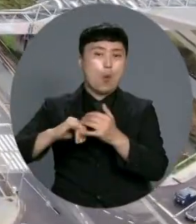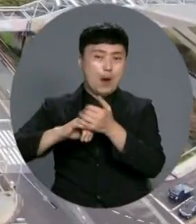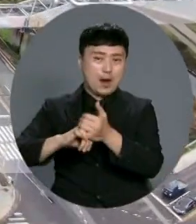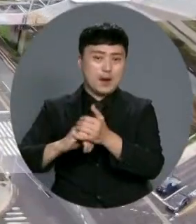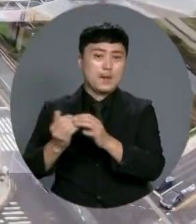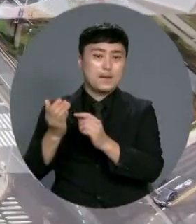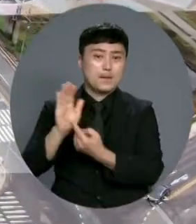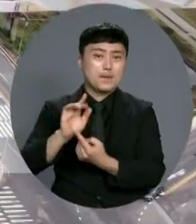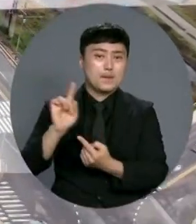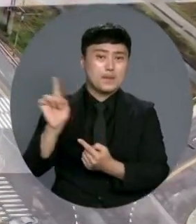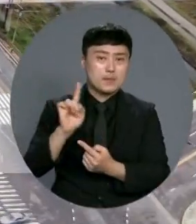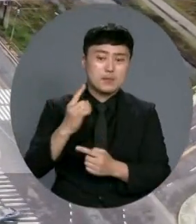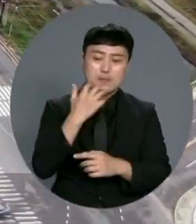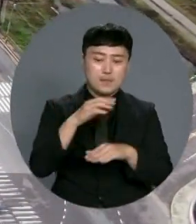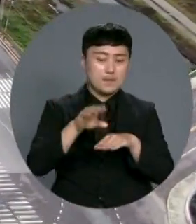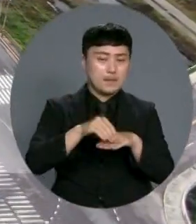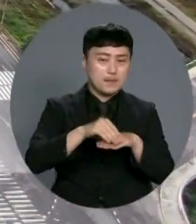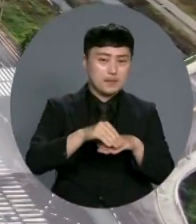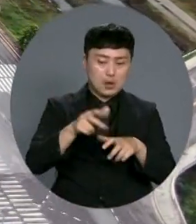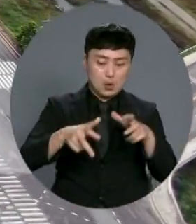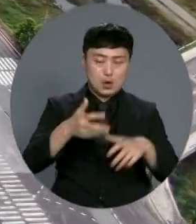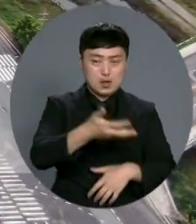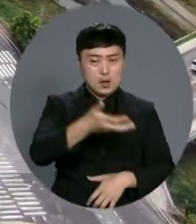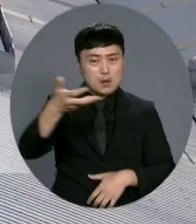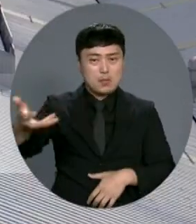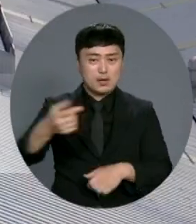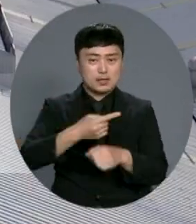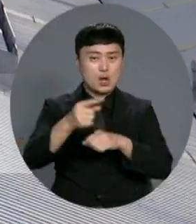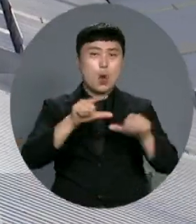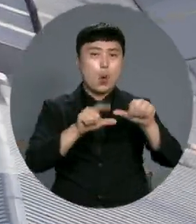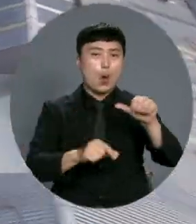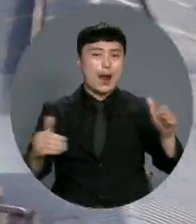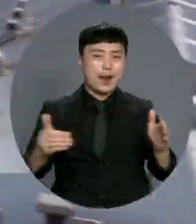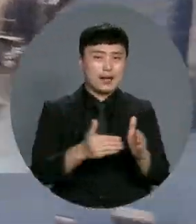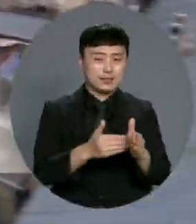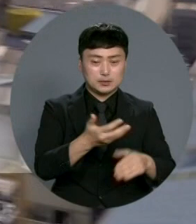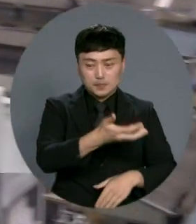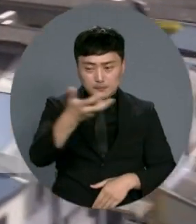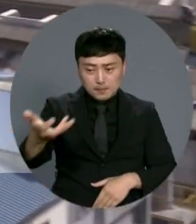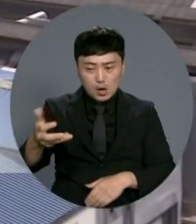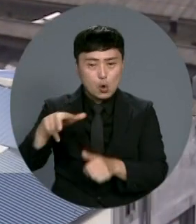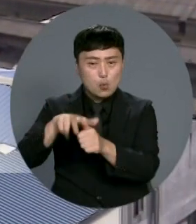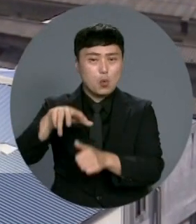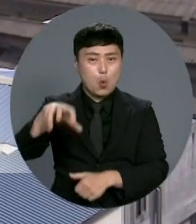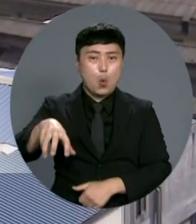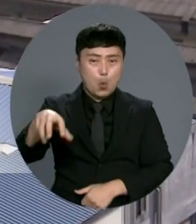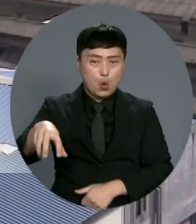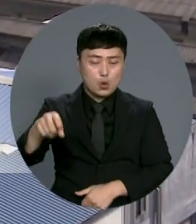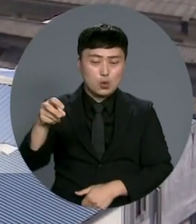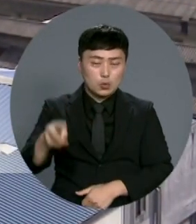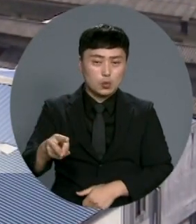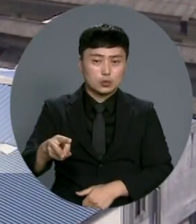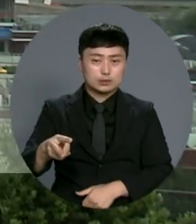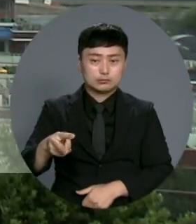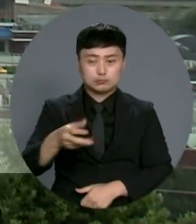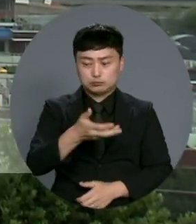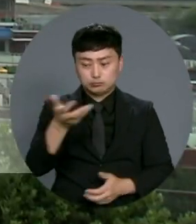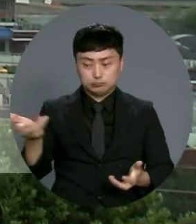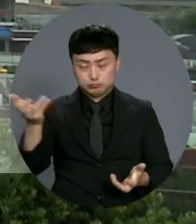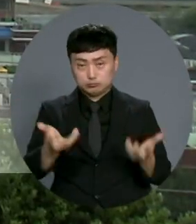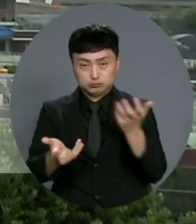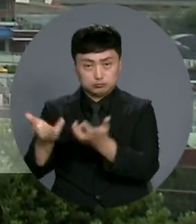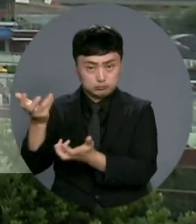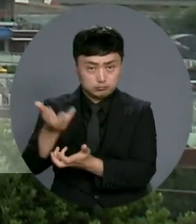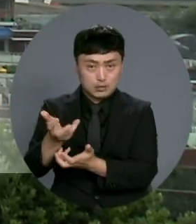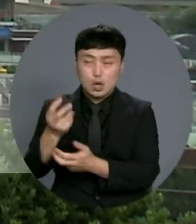염색산단 외곽 이전을 추진하고 있습니다. 내년 5월까지 이전 후보지 검토, 신규 산업단지 입주 수요 및 개발